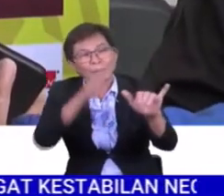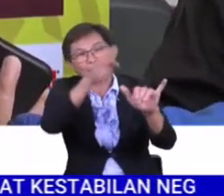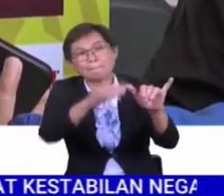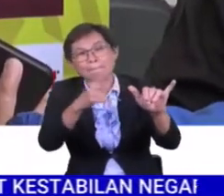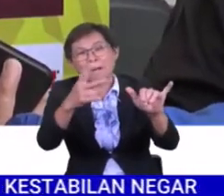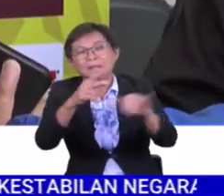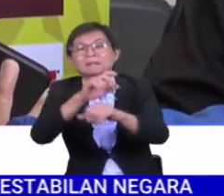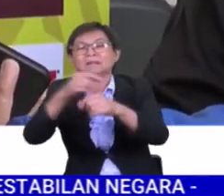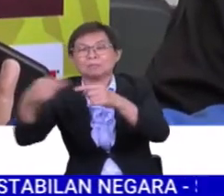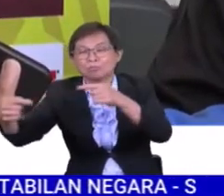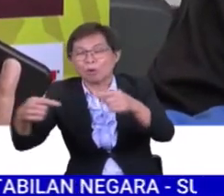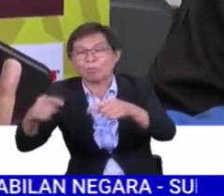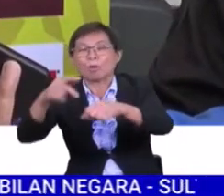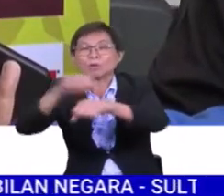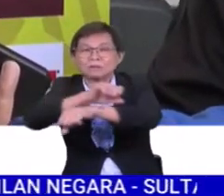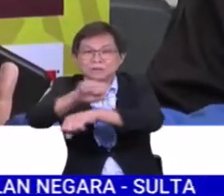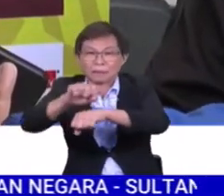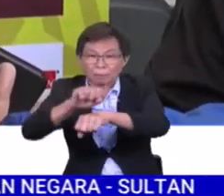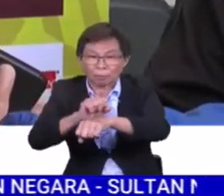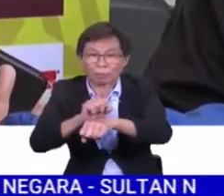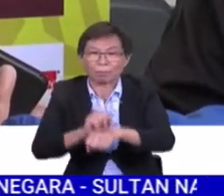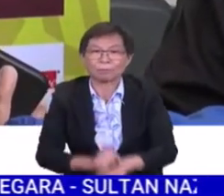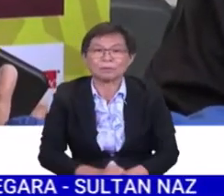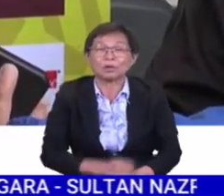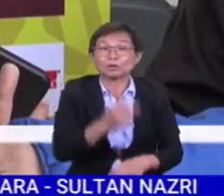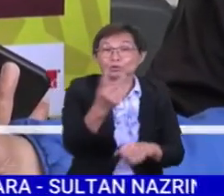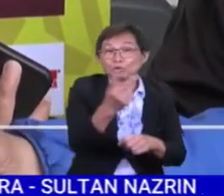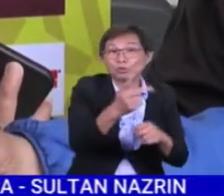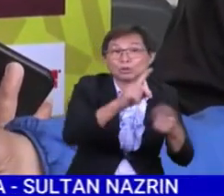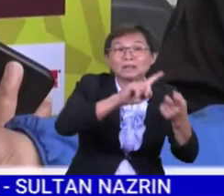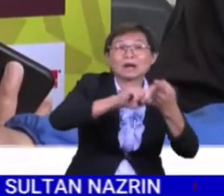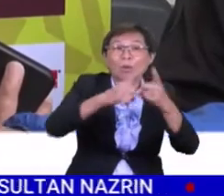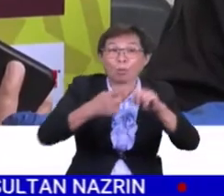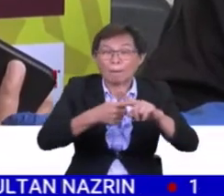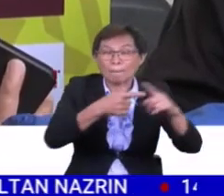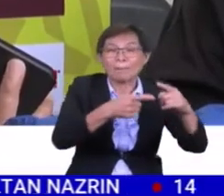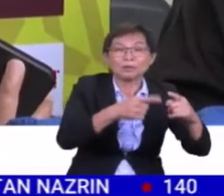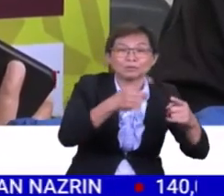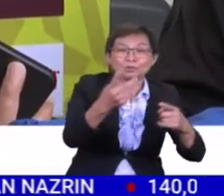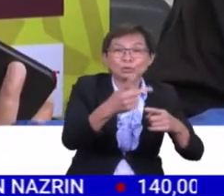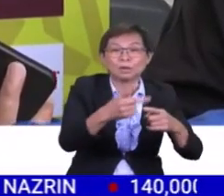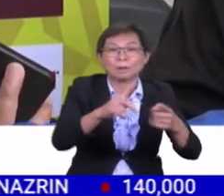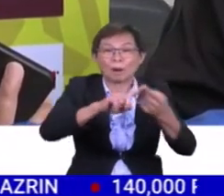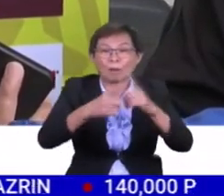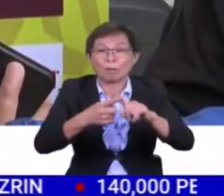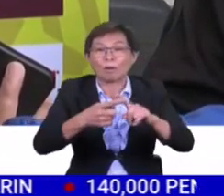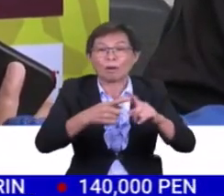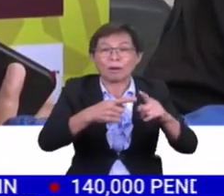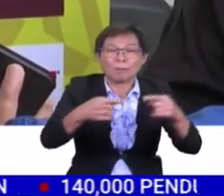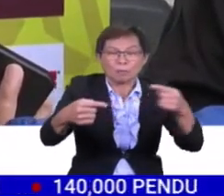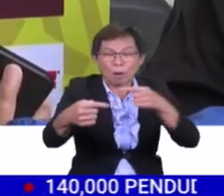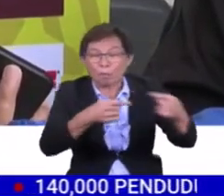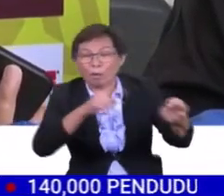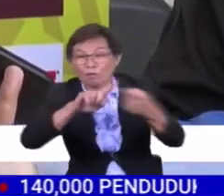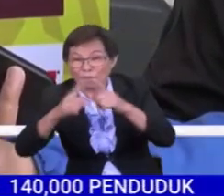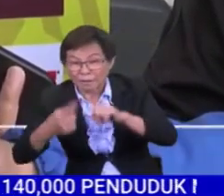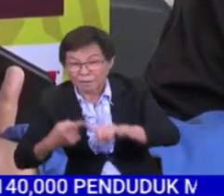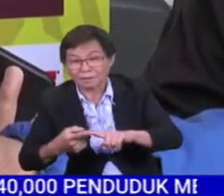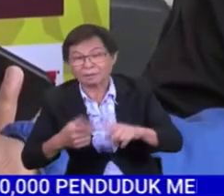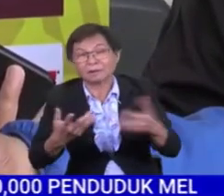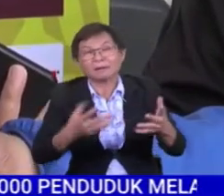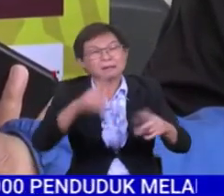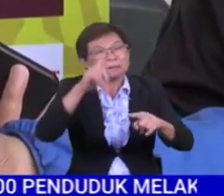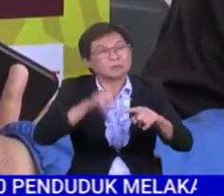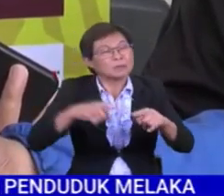Kalau dalam dua perlawanan friendly ini, kalau kita tak boleh membuktikan pasukan kita terbaik, macam mana kita nak lawan